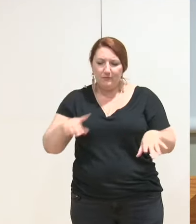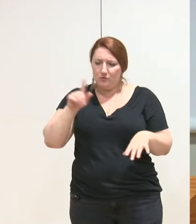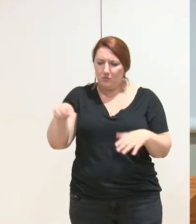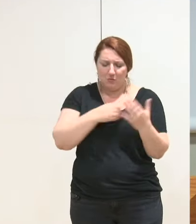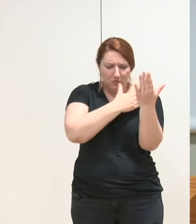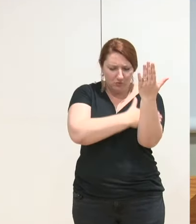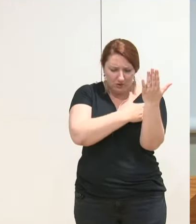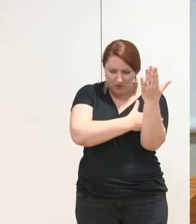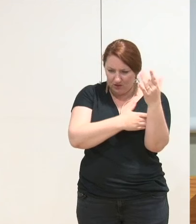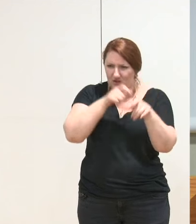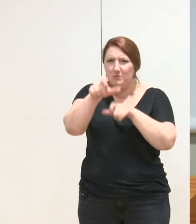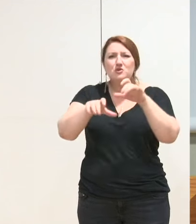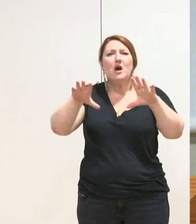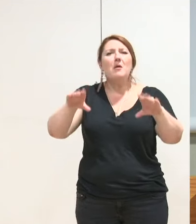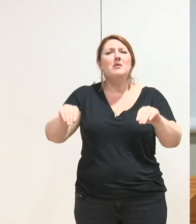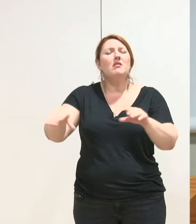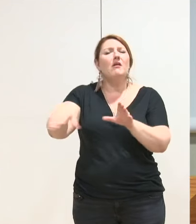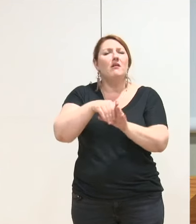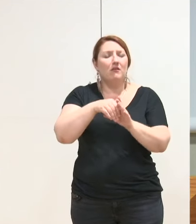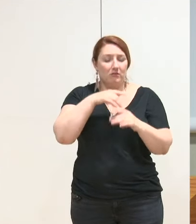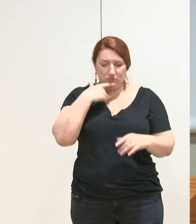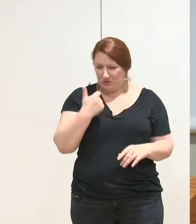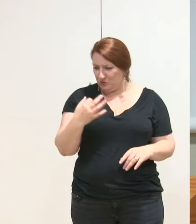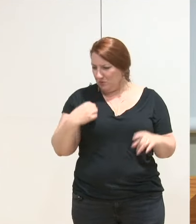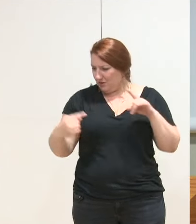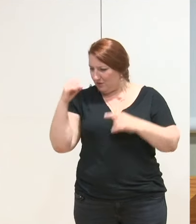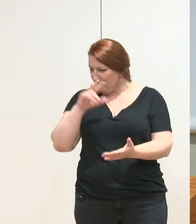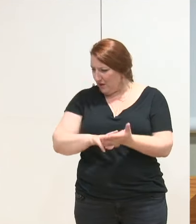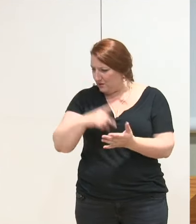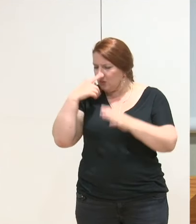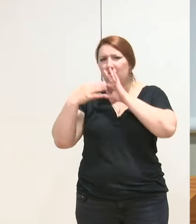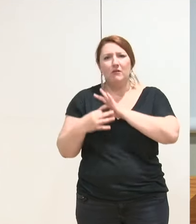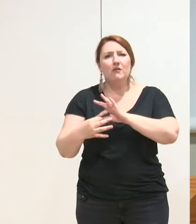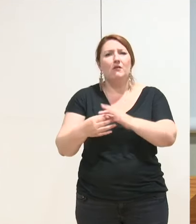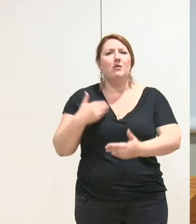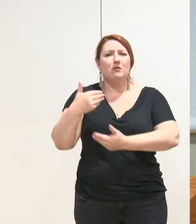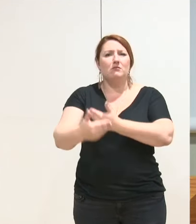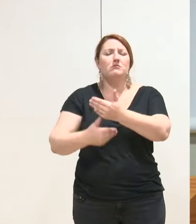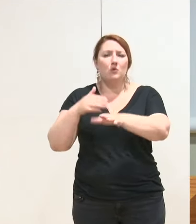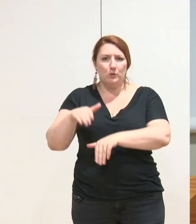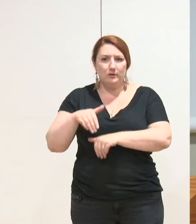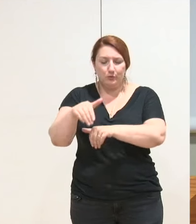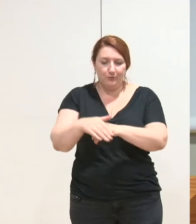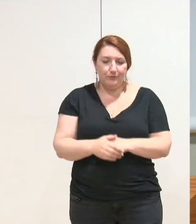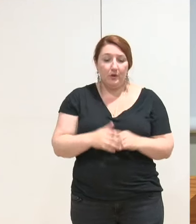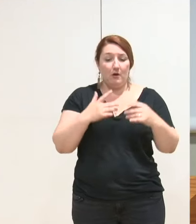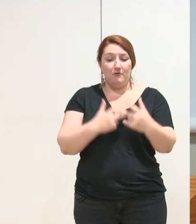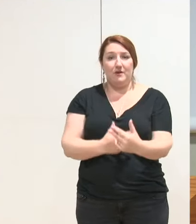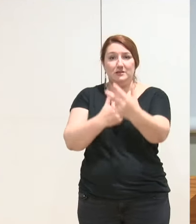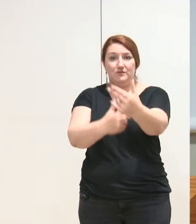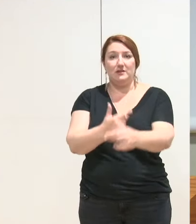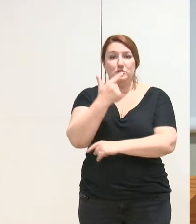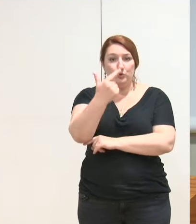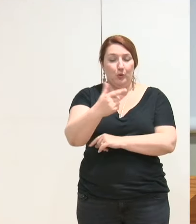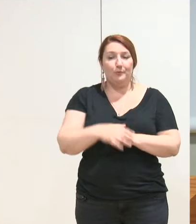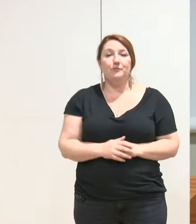en fin de semaine dernière donc je vois que cet exercice c'est poursuivi euh il y aura euh deux phases une phase de préfiguration qui